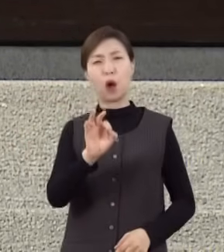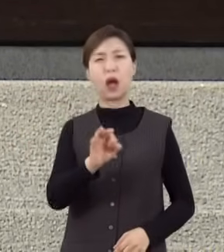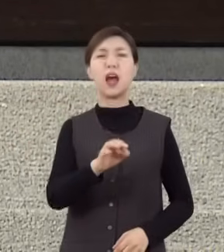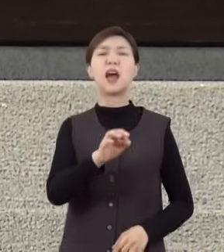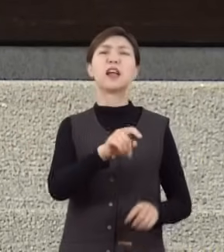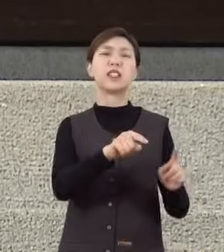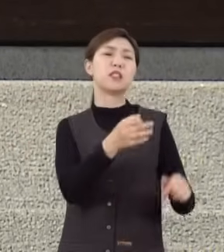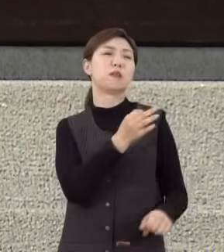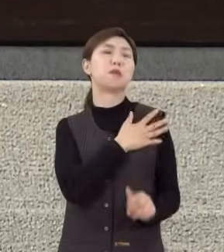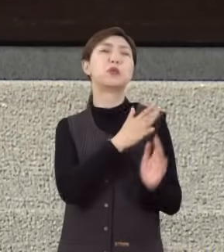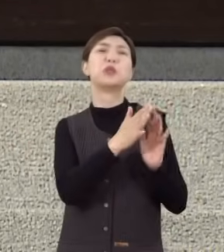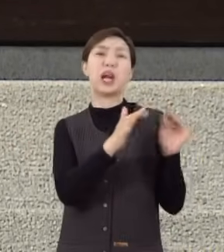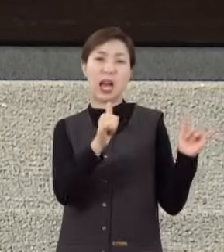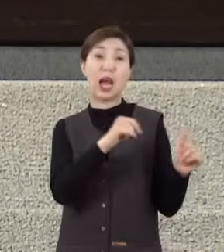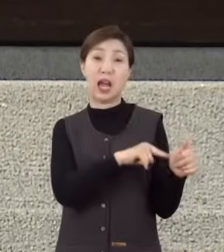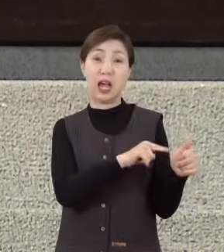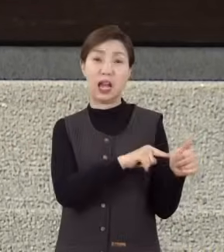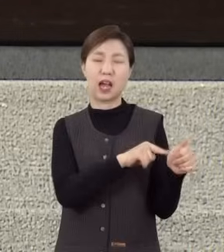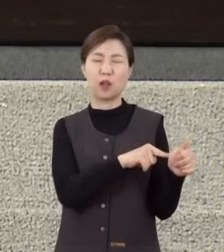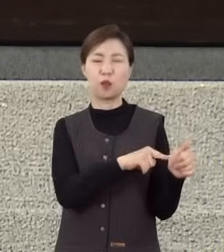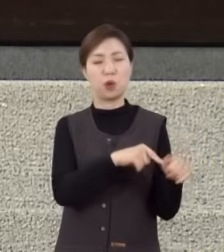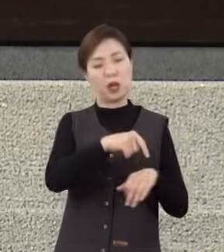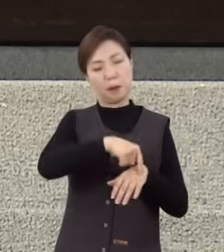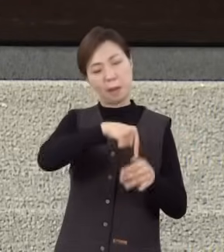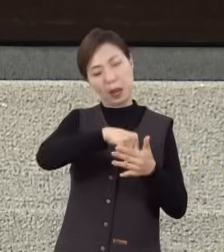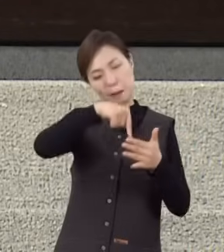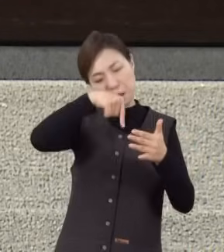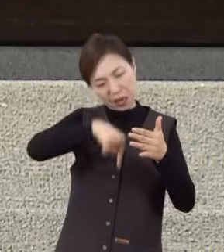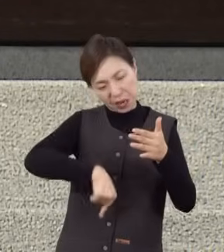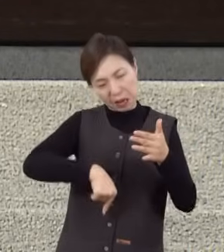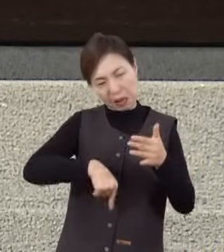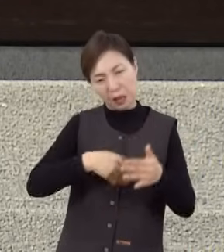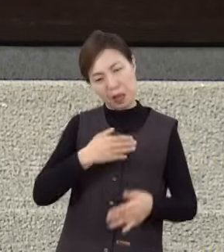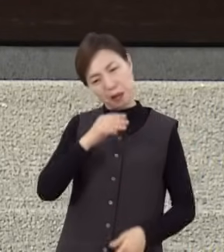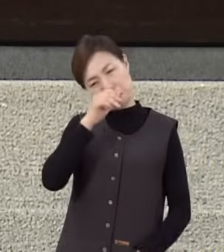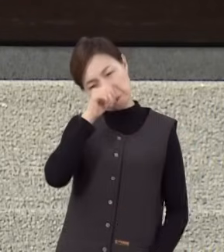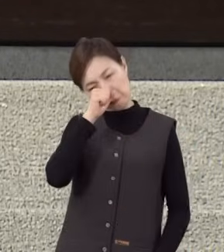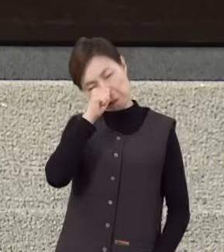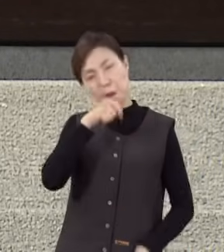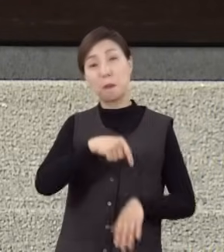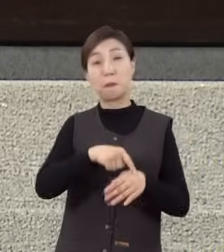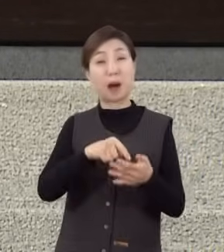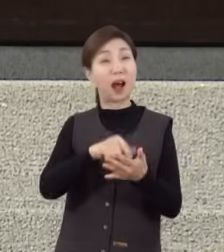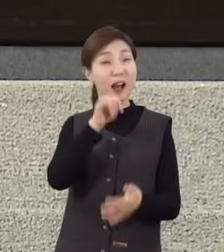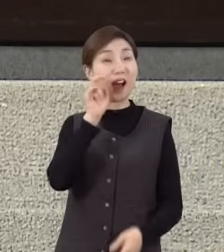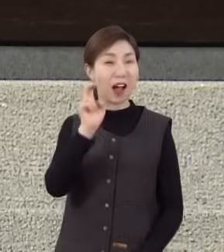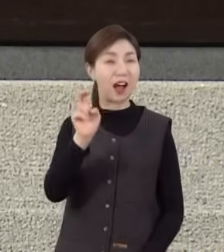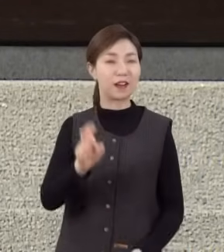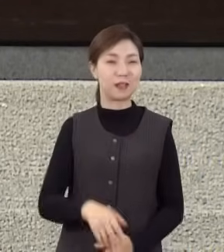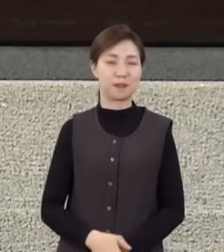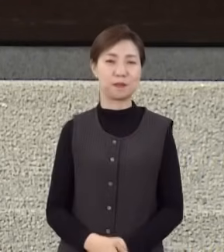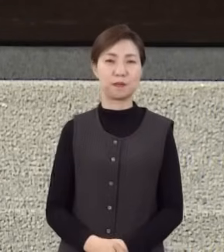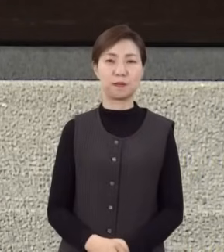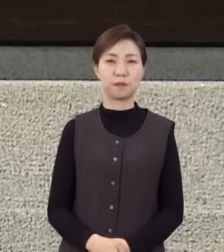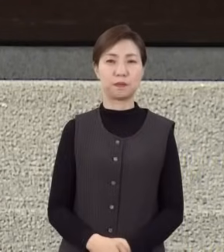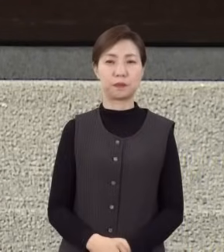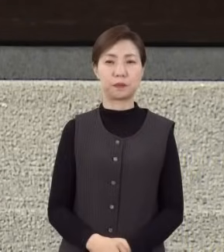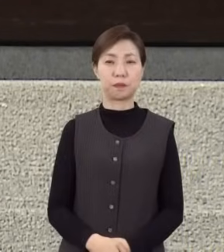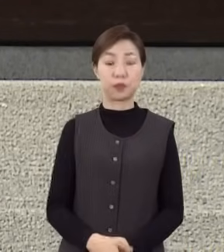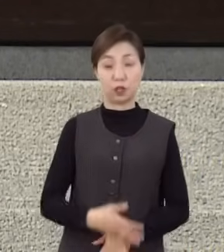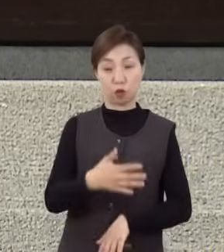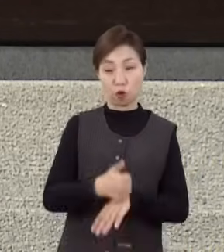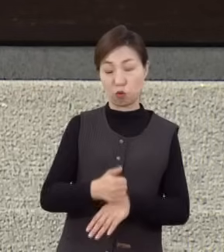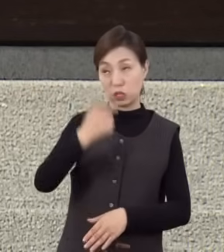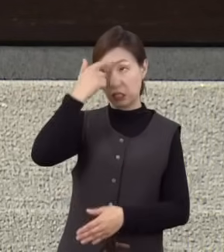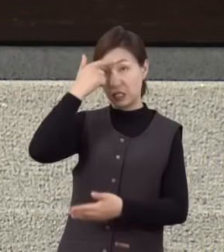그렇죠. 성근이 있는 사람이에요. 착할 선, 뿌리 익은, 그래도 착한 뿌리가 있으니까 스님이